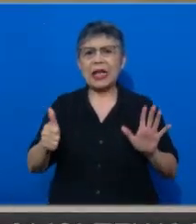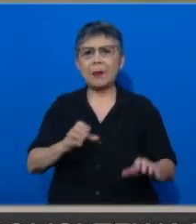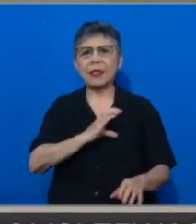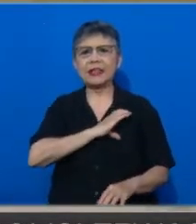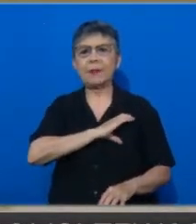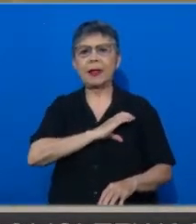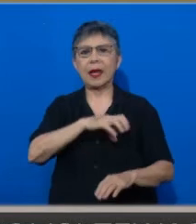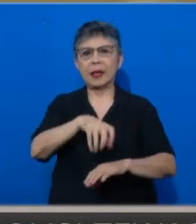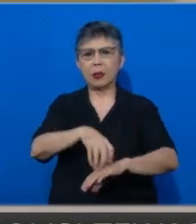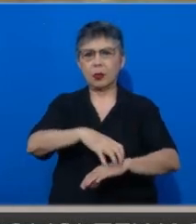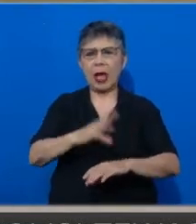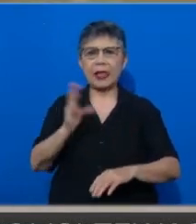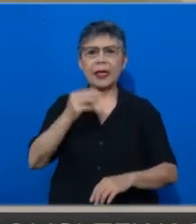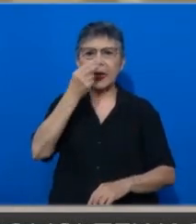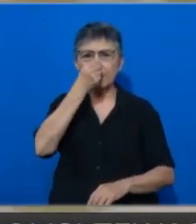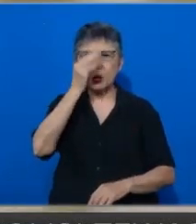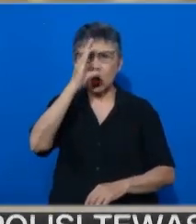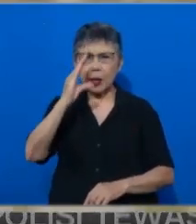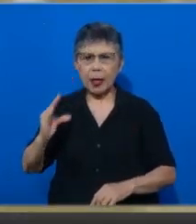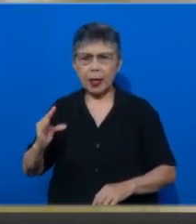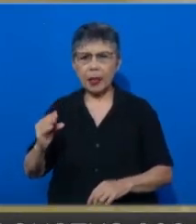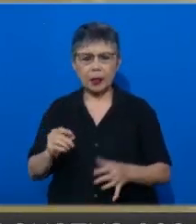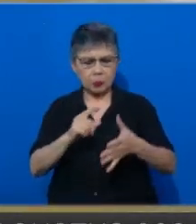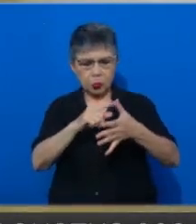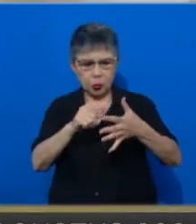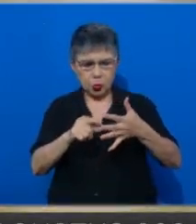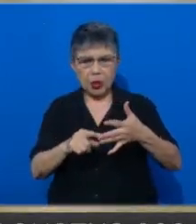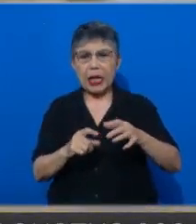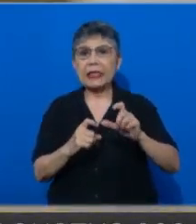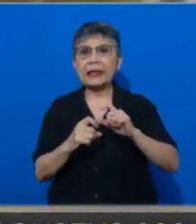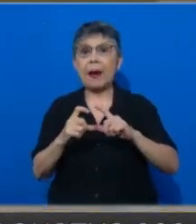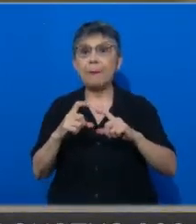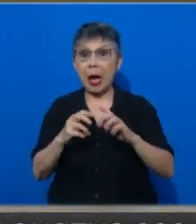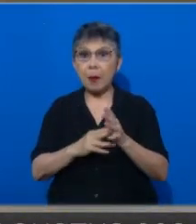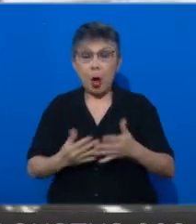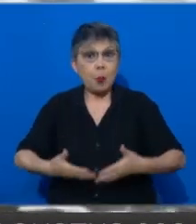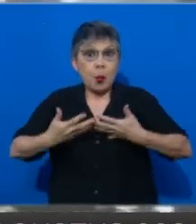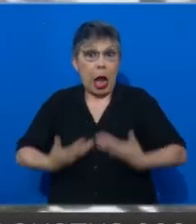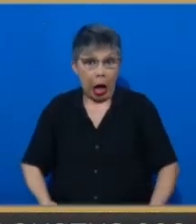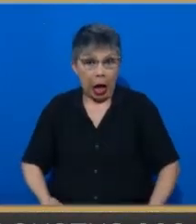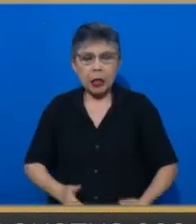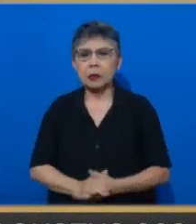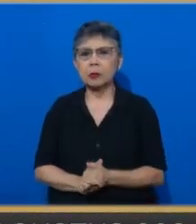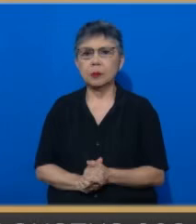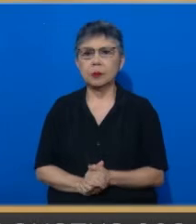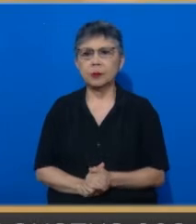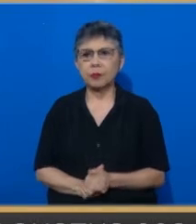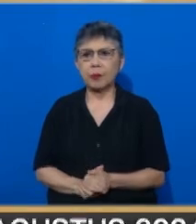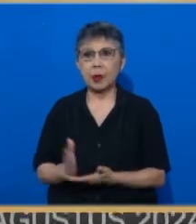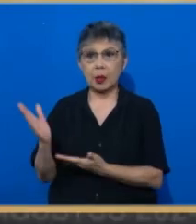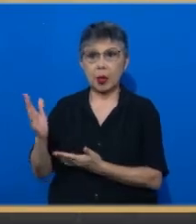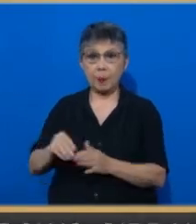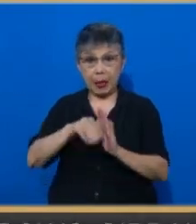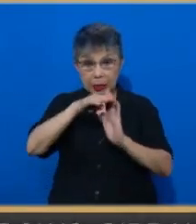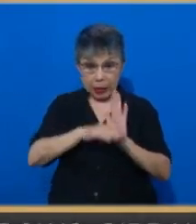Kabupaten Katingan Kamis sore. Desa Samba Bakumpai merupakan daerah terkena dampak banjir paling parah. Di lokasi paling